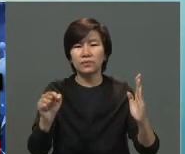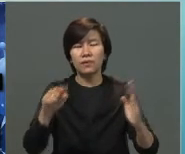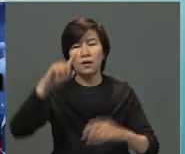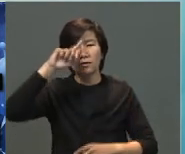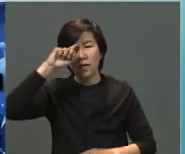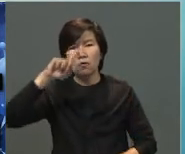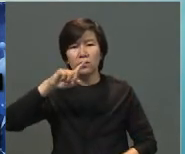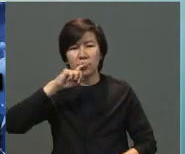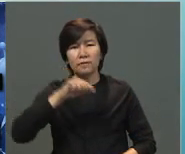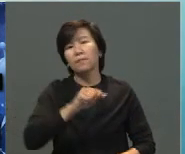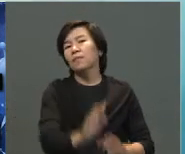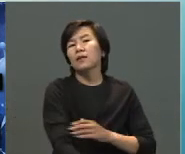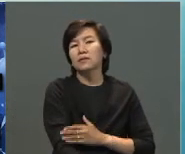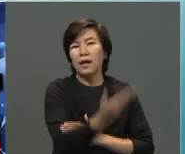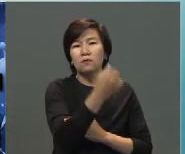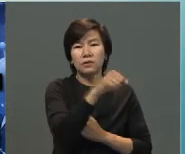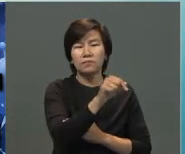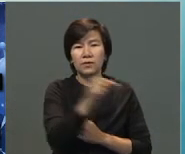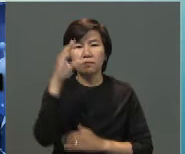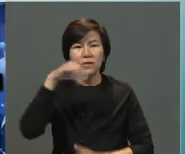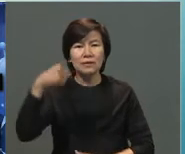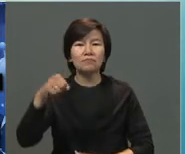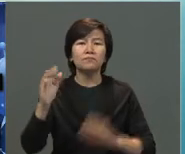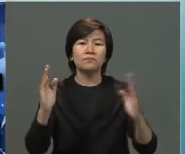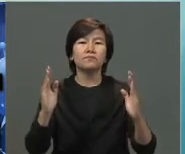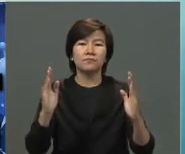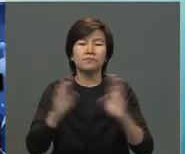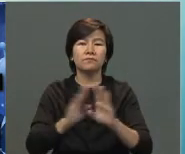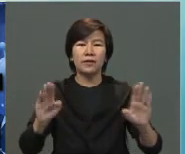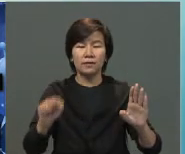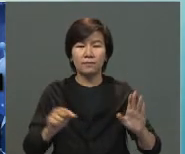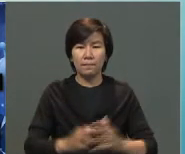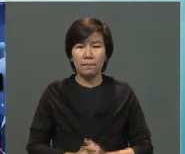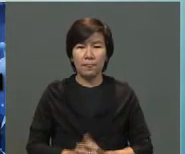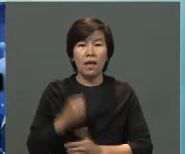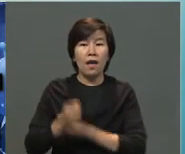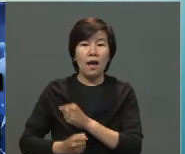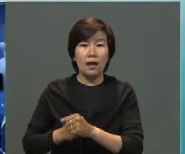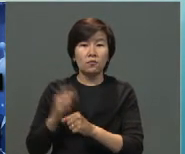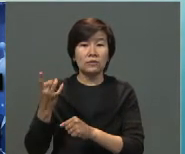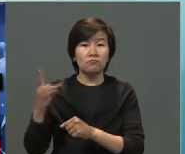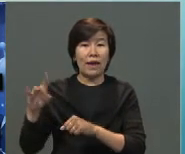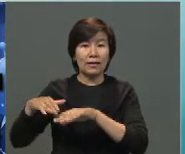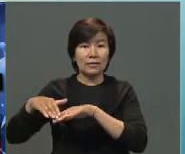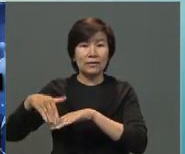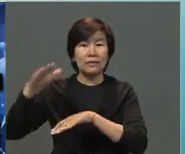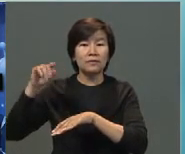นนะครับส่วนรถยึดก็เหมือนกันครับก็คือ10:00นถึง 10:00นกันพอมาอายุมากกว่า 18